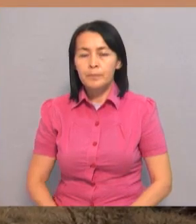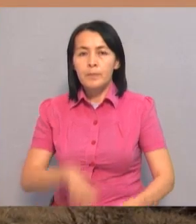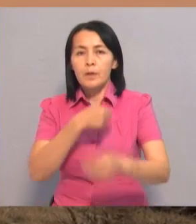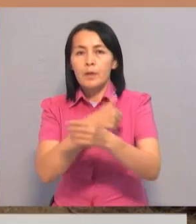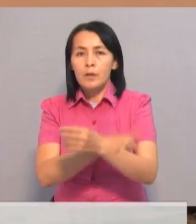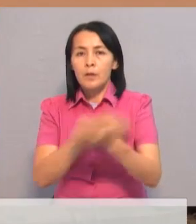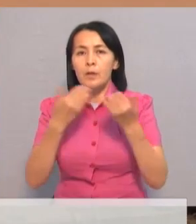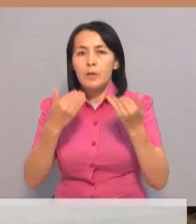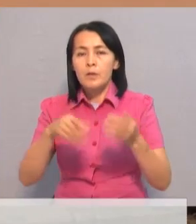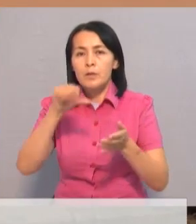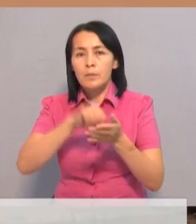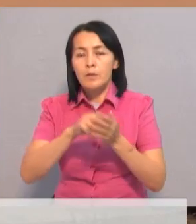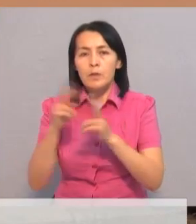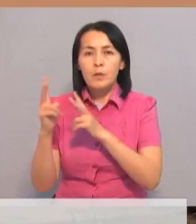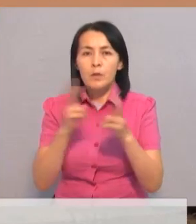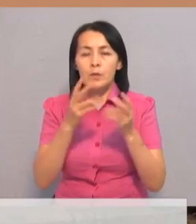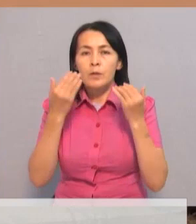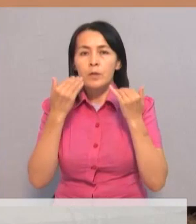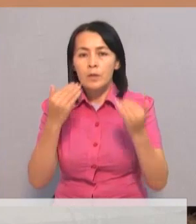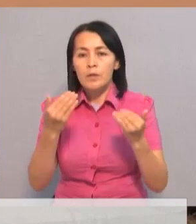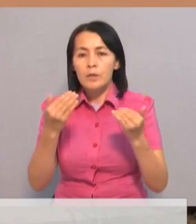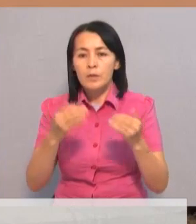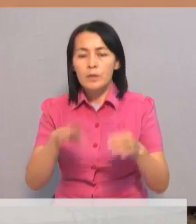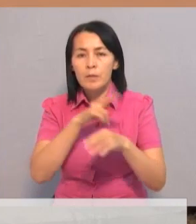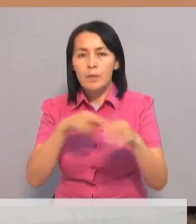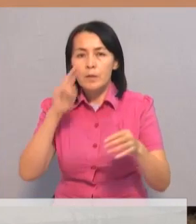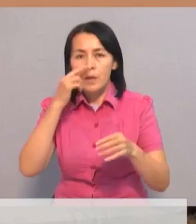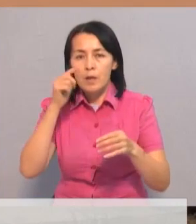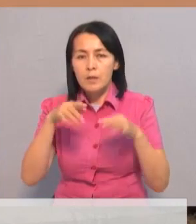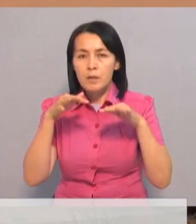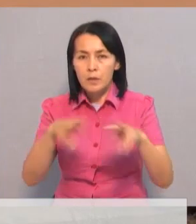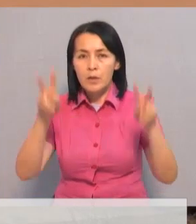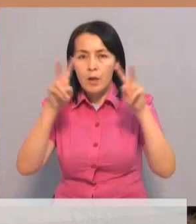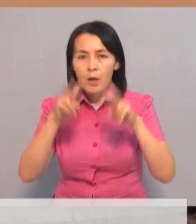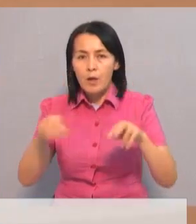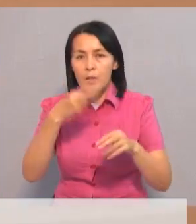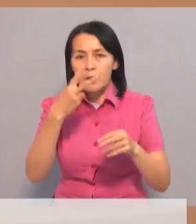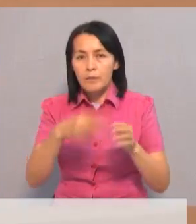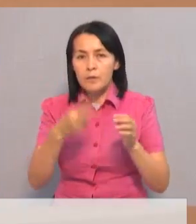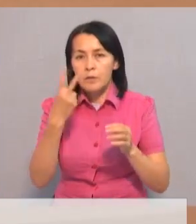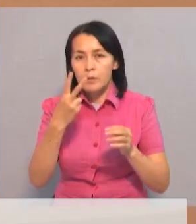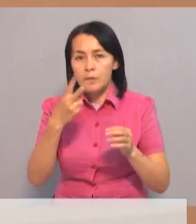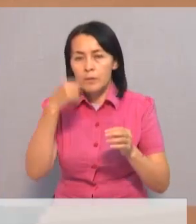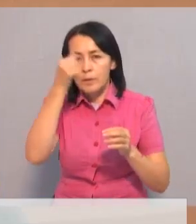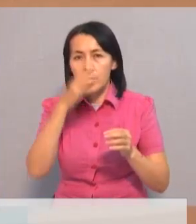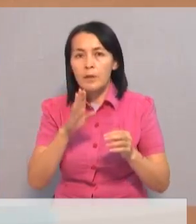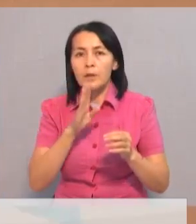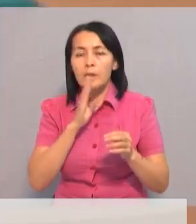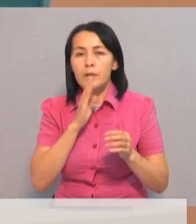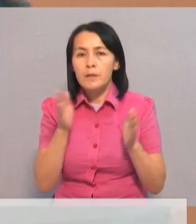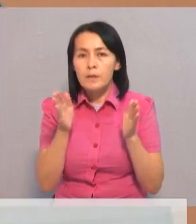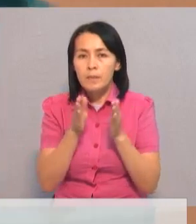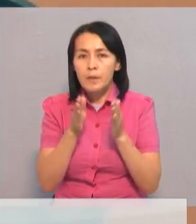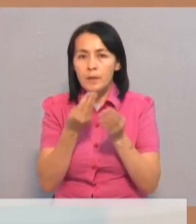Наркотики в носках у посетителей клуба нашли полицейские Шымкента. В результате проверки у 22-летней девушки обнаружен